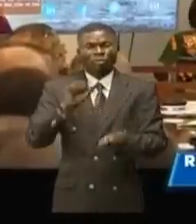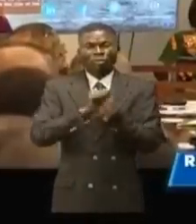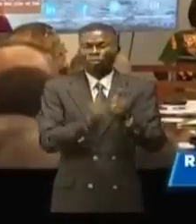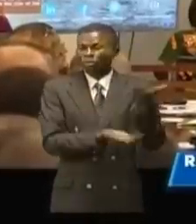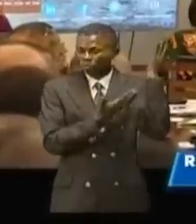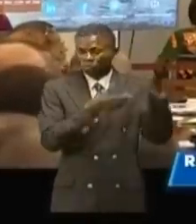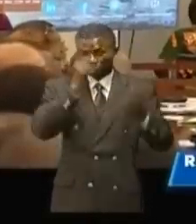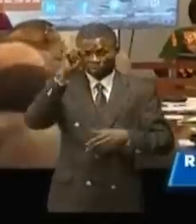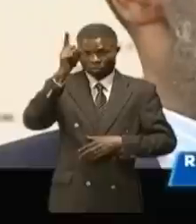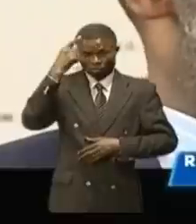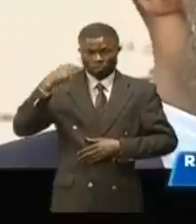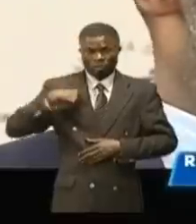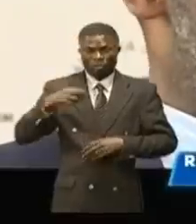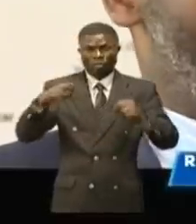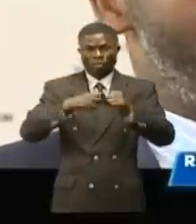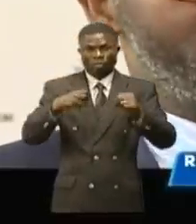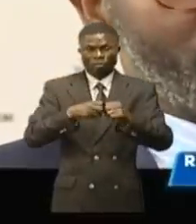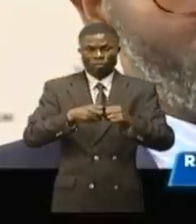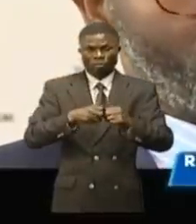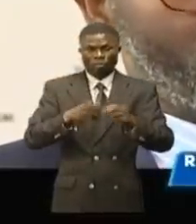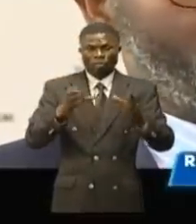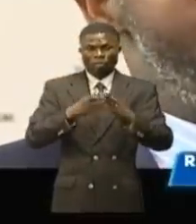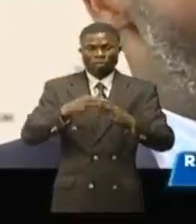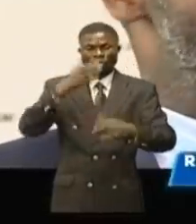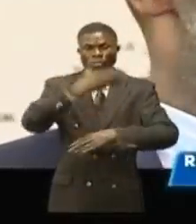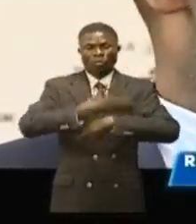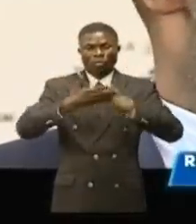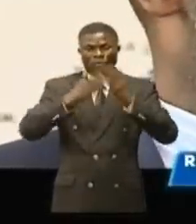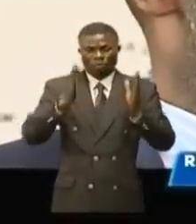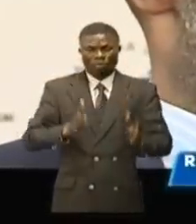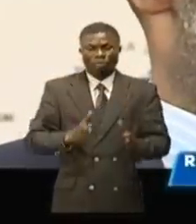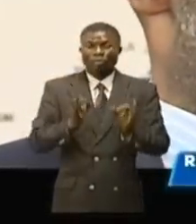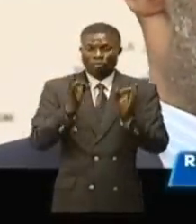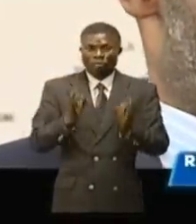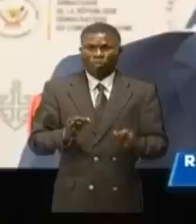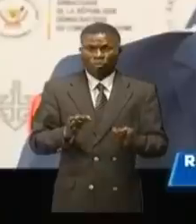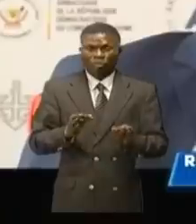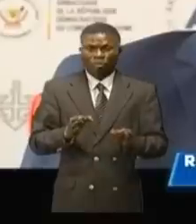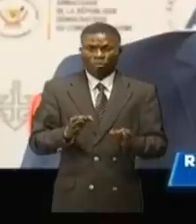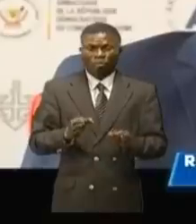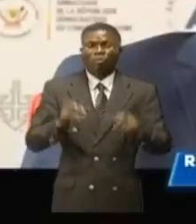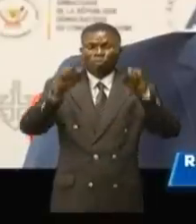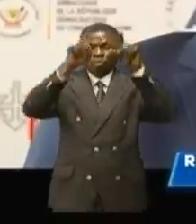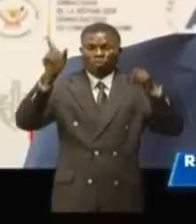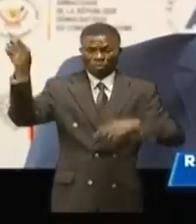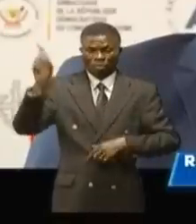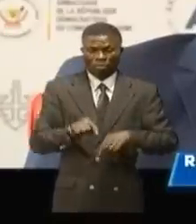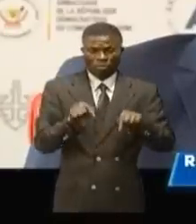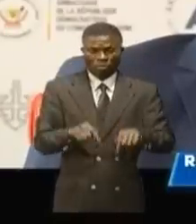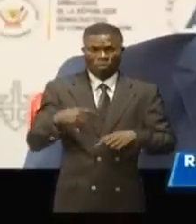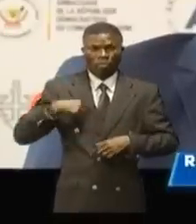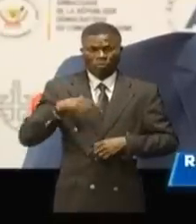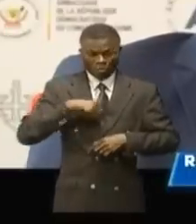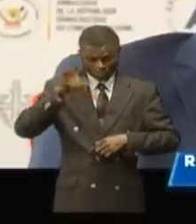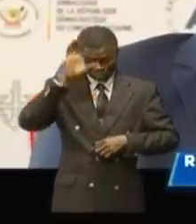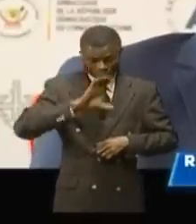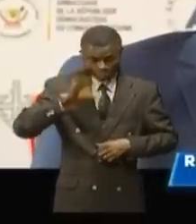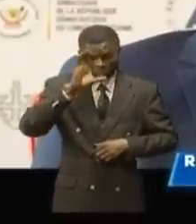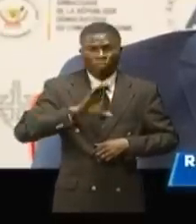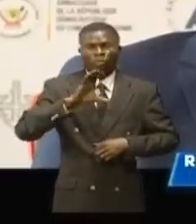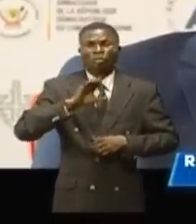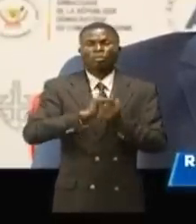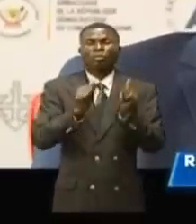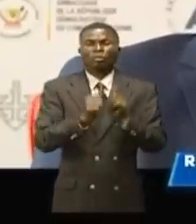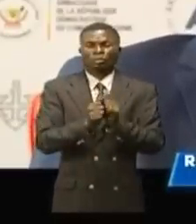prioritaires chez nous, c'est énergie, exéco avec infrastructure, mais bien entendu l'agriculture. En venant ici, nous sommes en train de rechercher cet